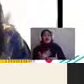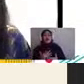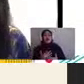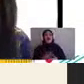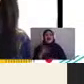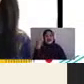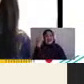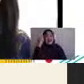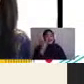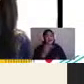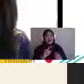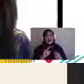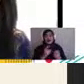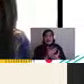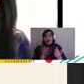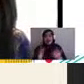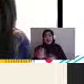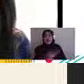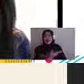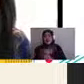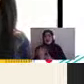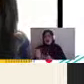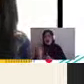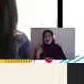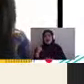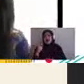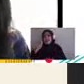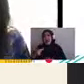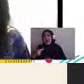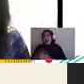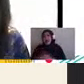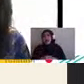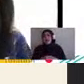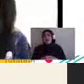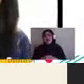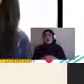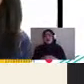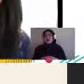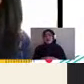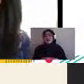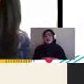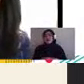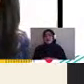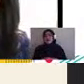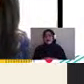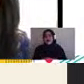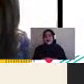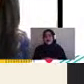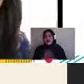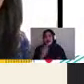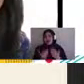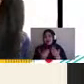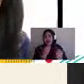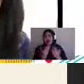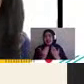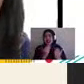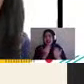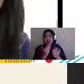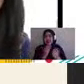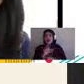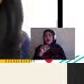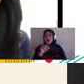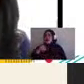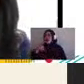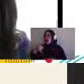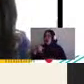pilih passwordnya blocking, misalnya gitu ya. Nah, apabila di bulan Januari gitu, bahkan angka 1 di